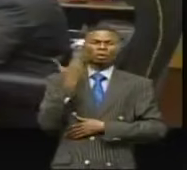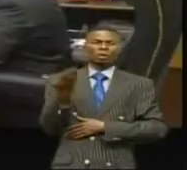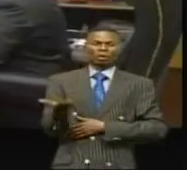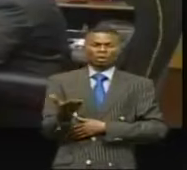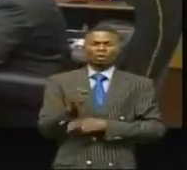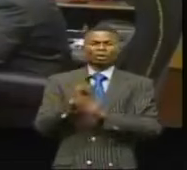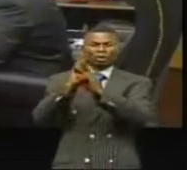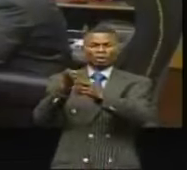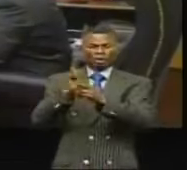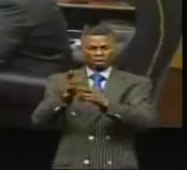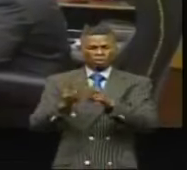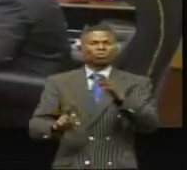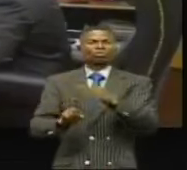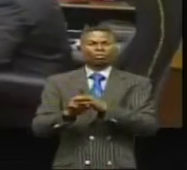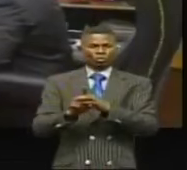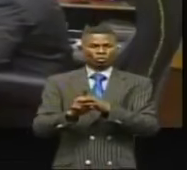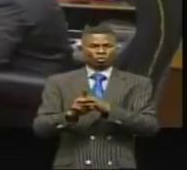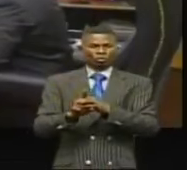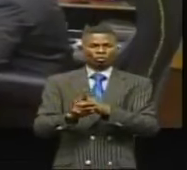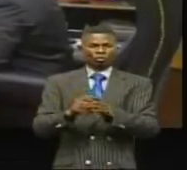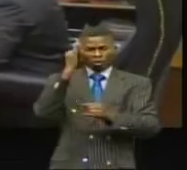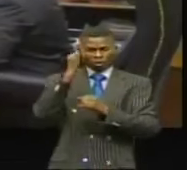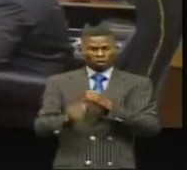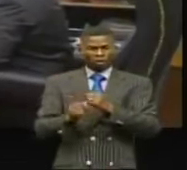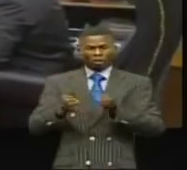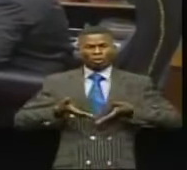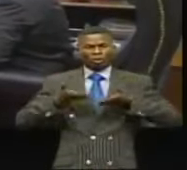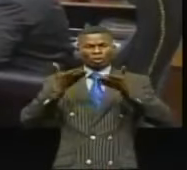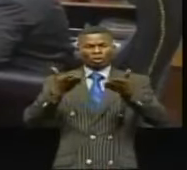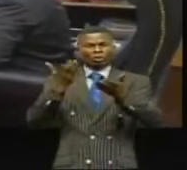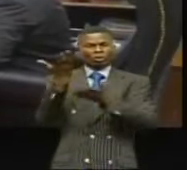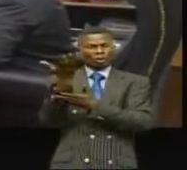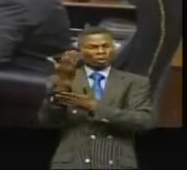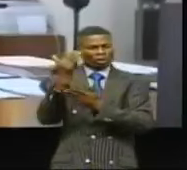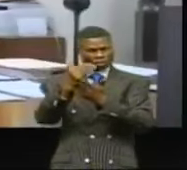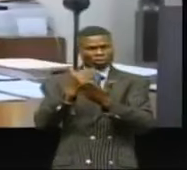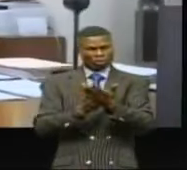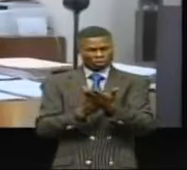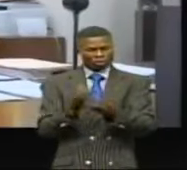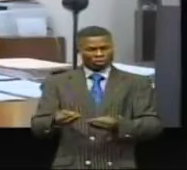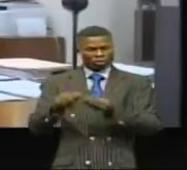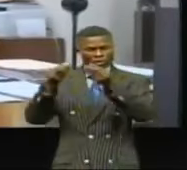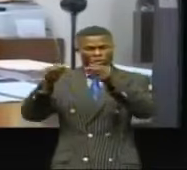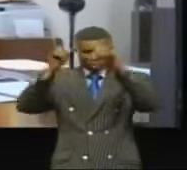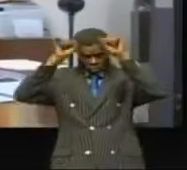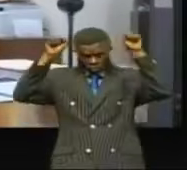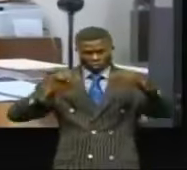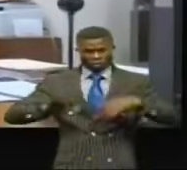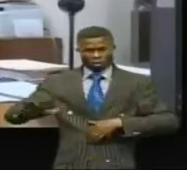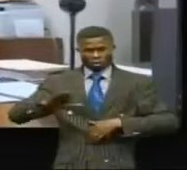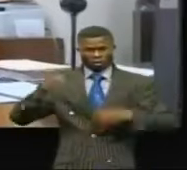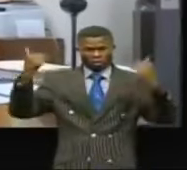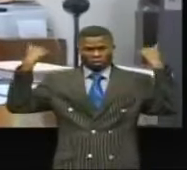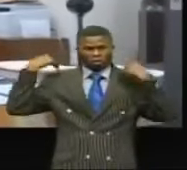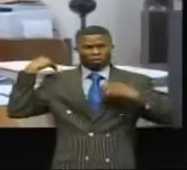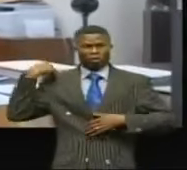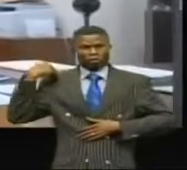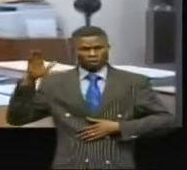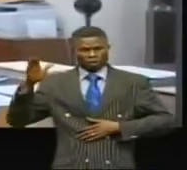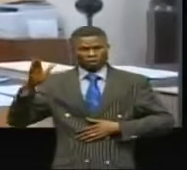rapport circonstancié assorti des propositions et recommandations sera soumis au président de la République, chef de l'État.